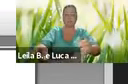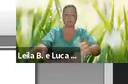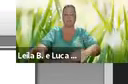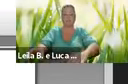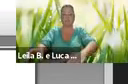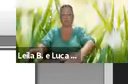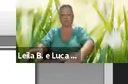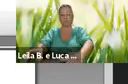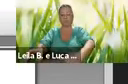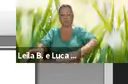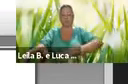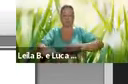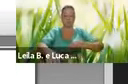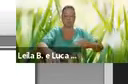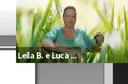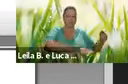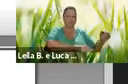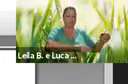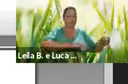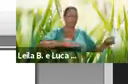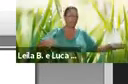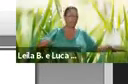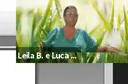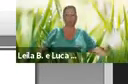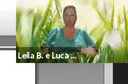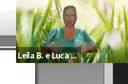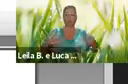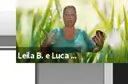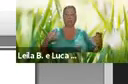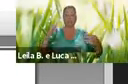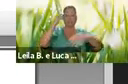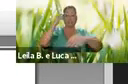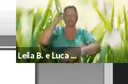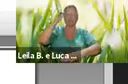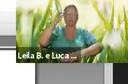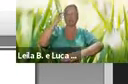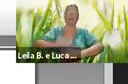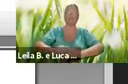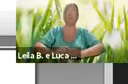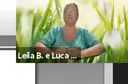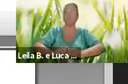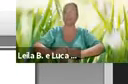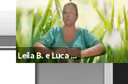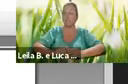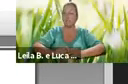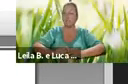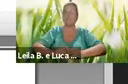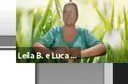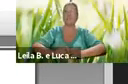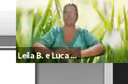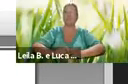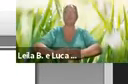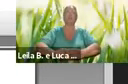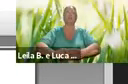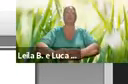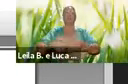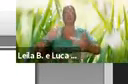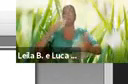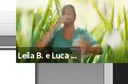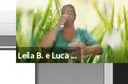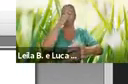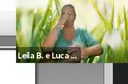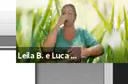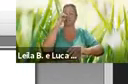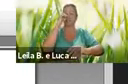questi spiriti benefattori, questi spiriti istruttori, maestri che accompagnavano André Luiz, no? Il